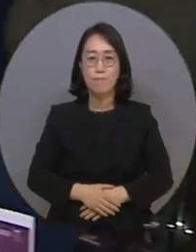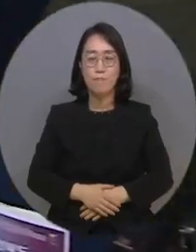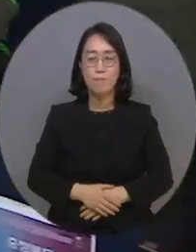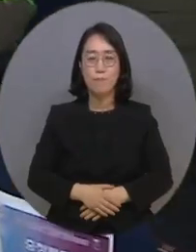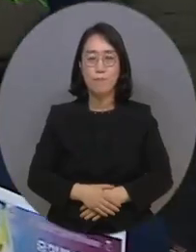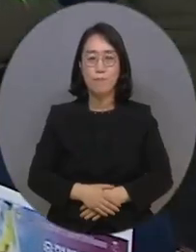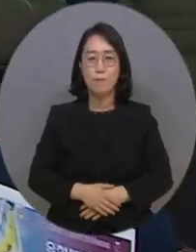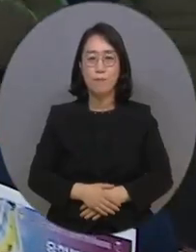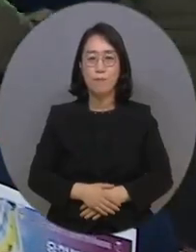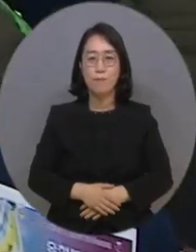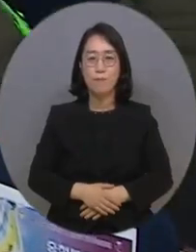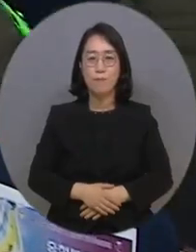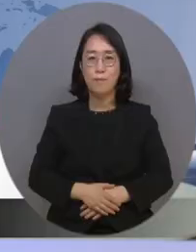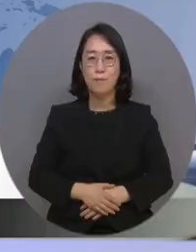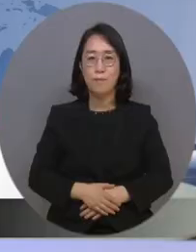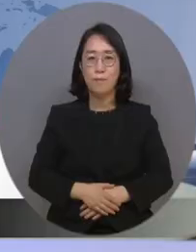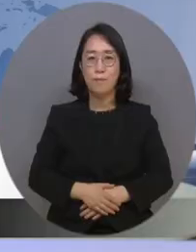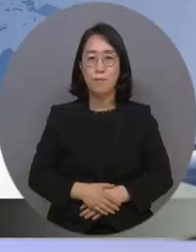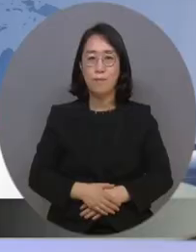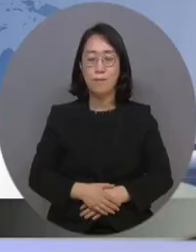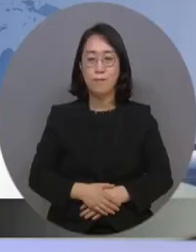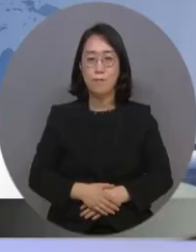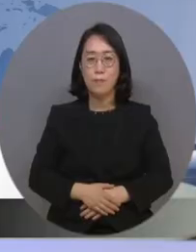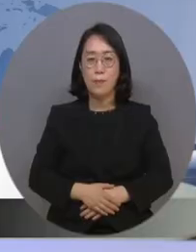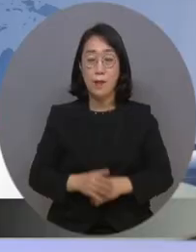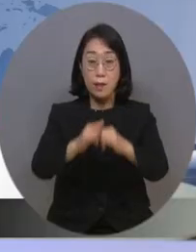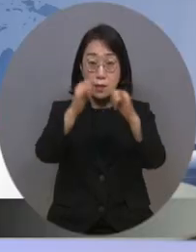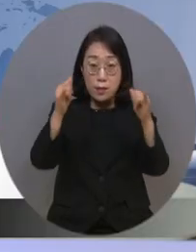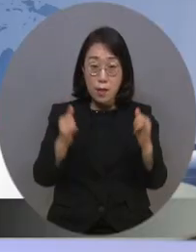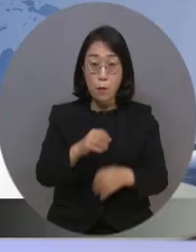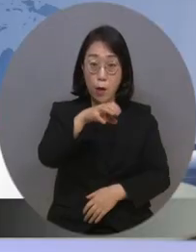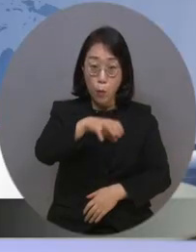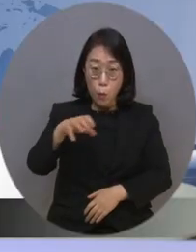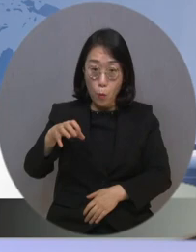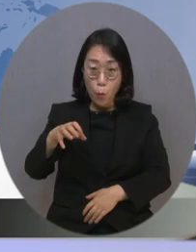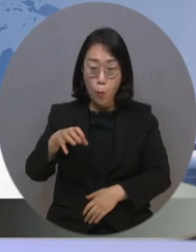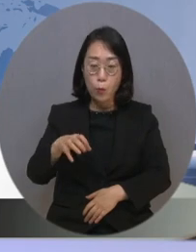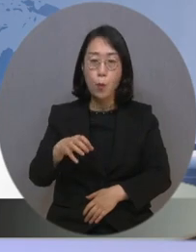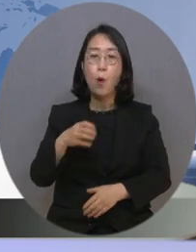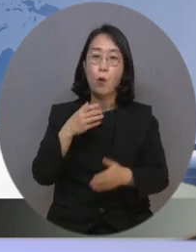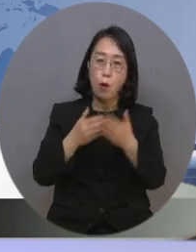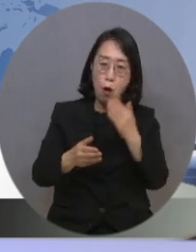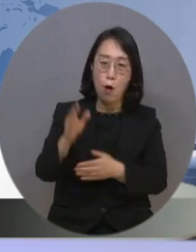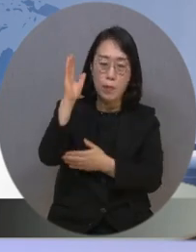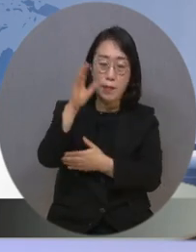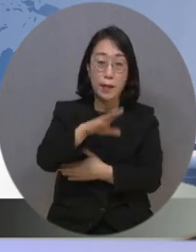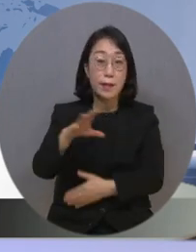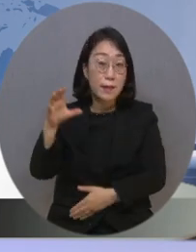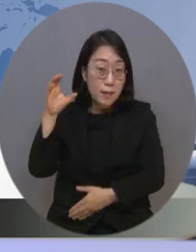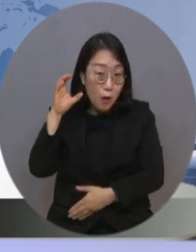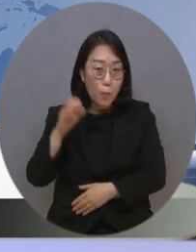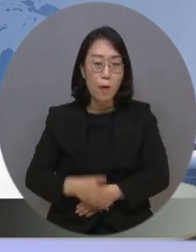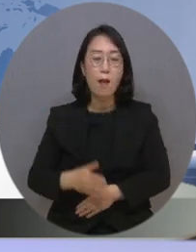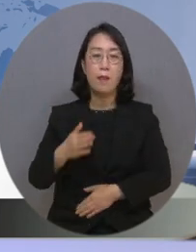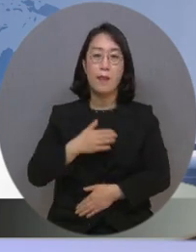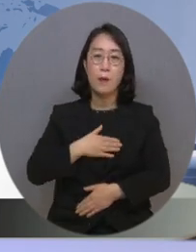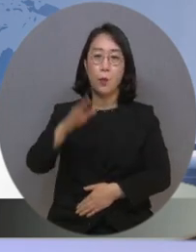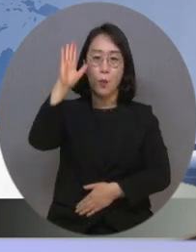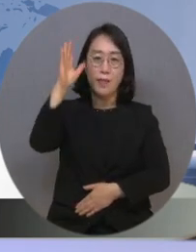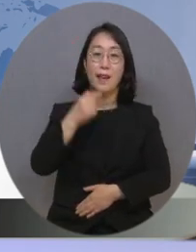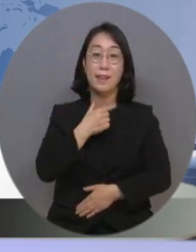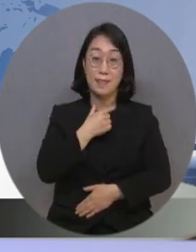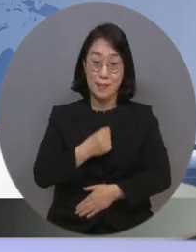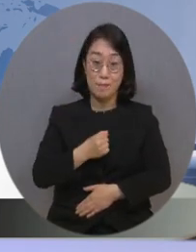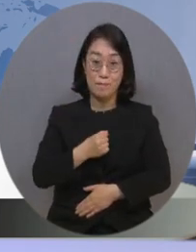뉴욕입니다 올해 사회 곳곳에 이야기를 사연과 제보로 직접 만나보낸 나도 말 좀